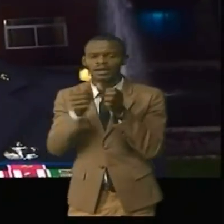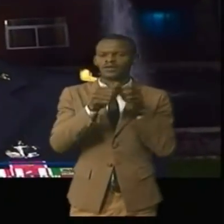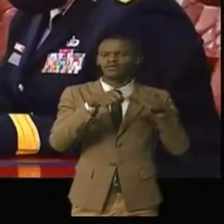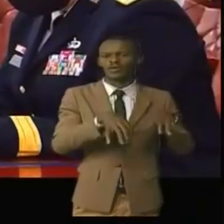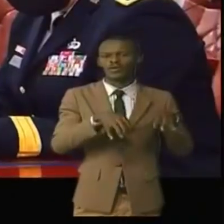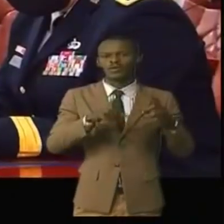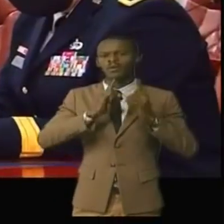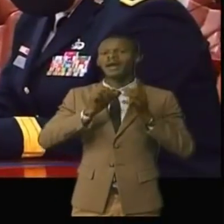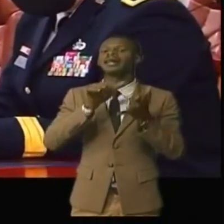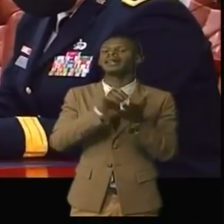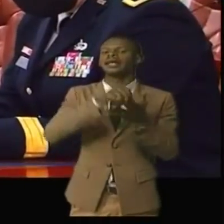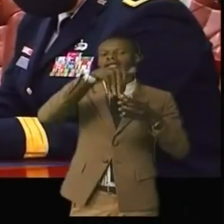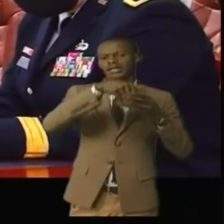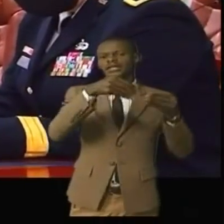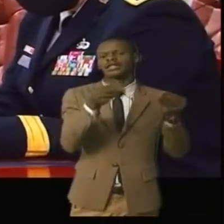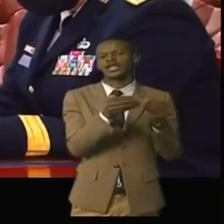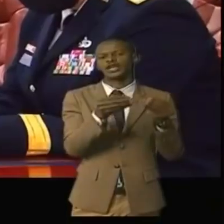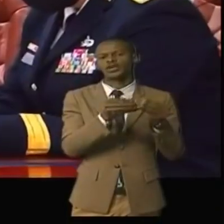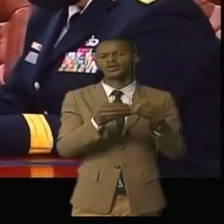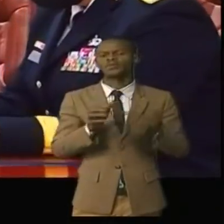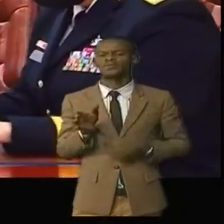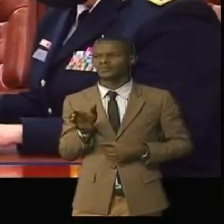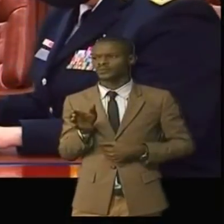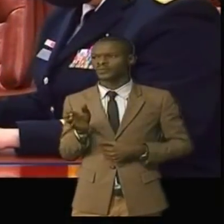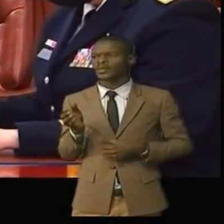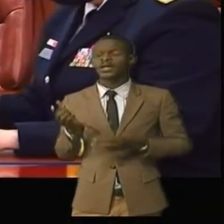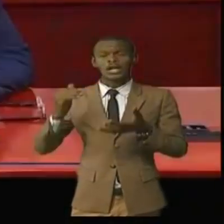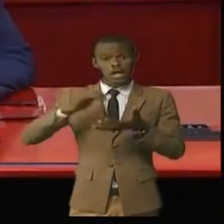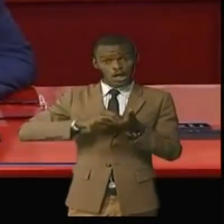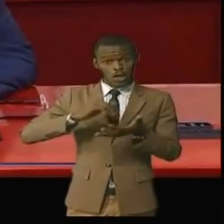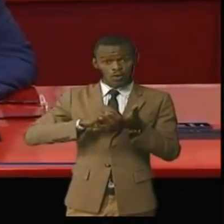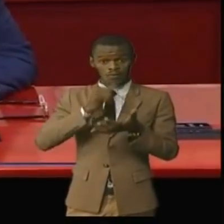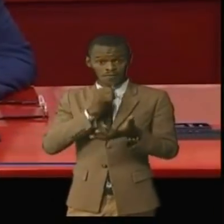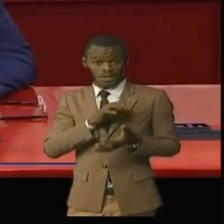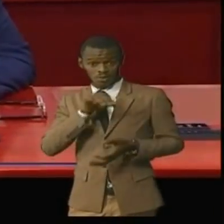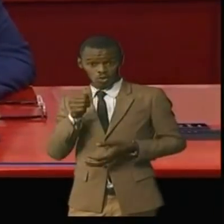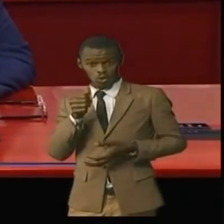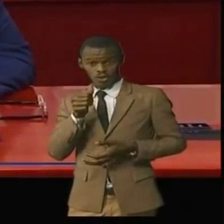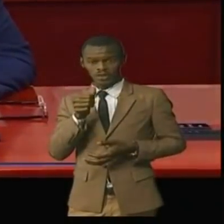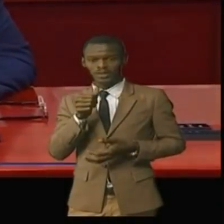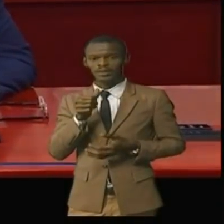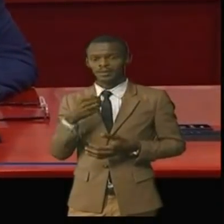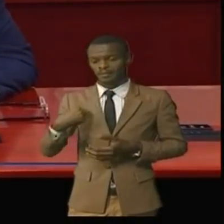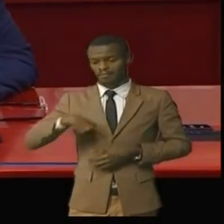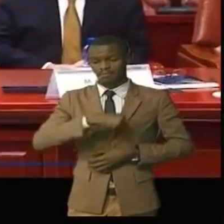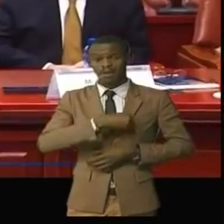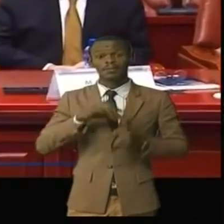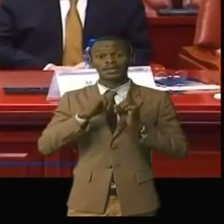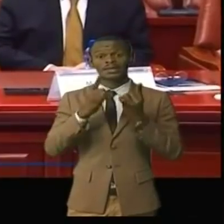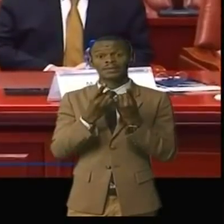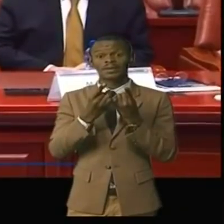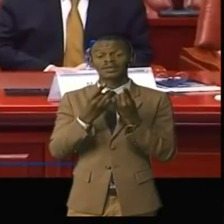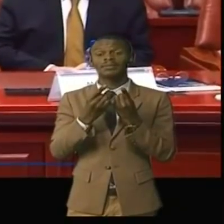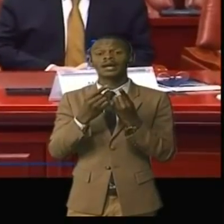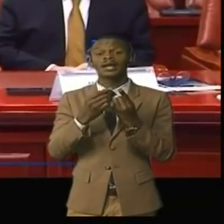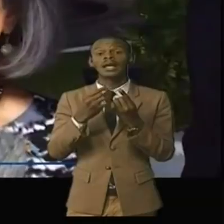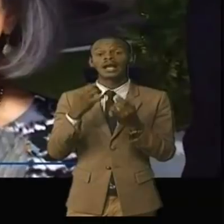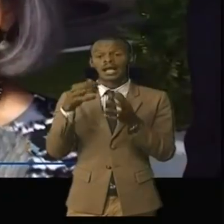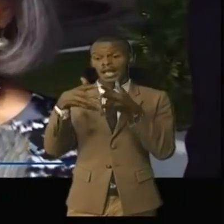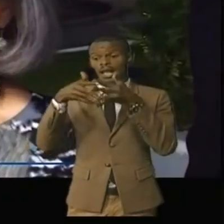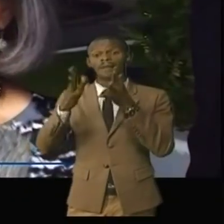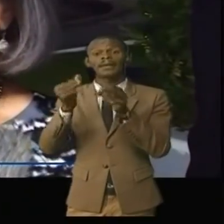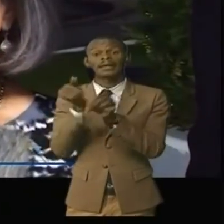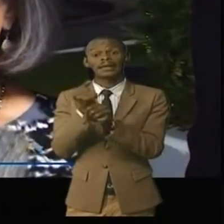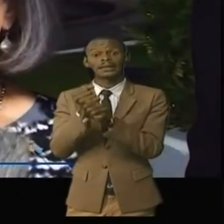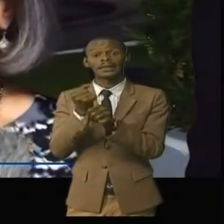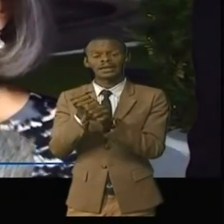entrevue. Pour sa part, Mme Téa May Lee, membre du département américain du travail, a mis l'accent sur le renforcement